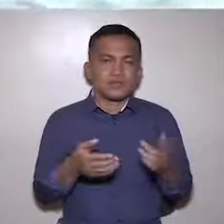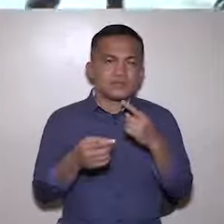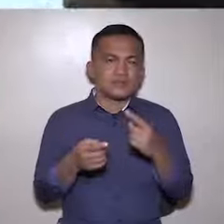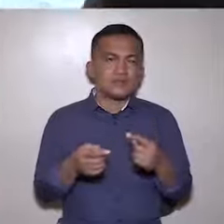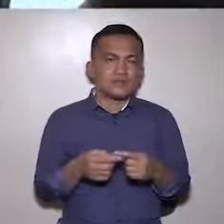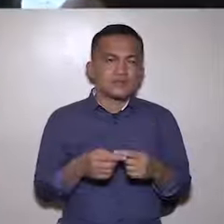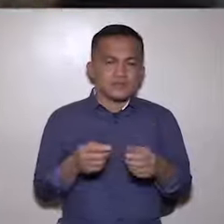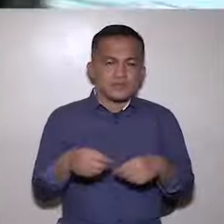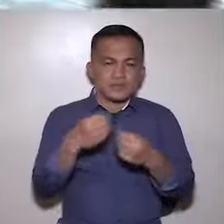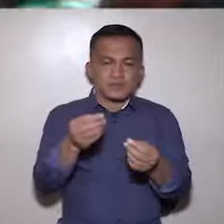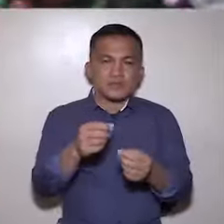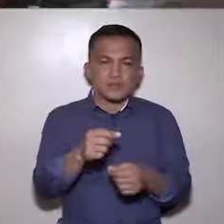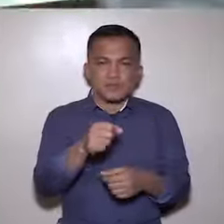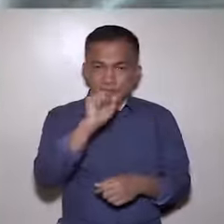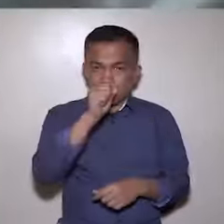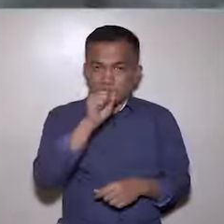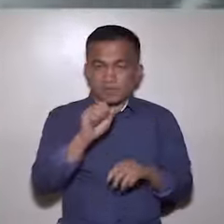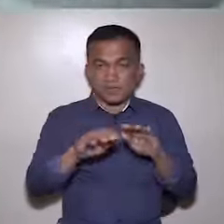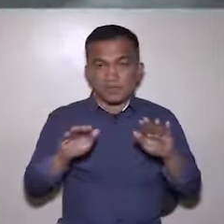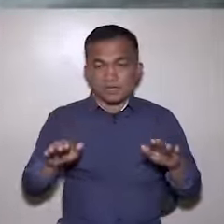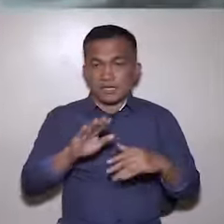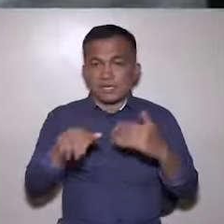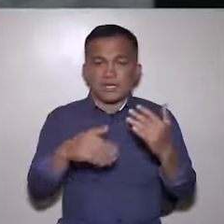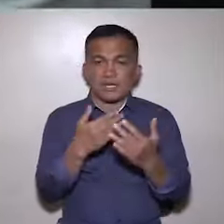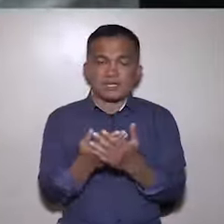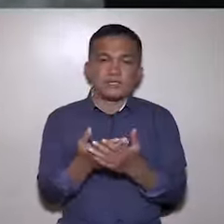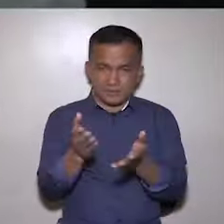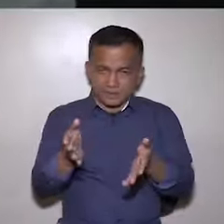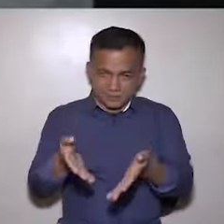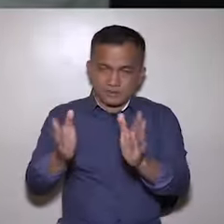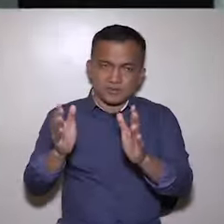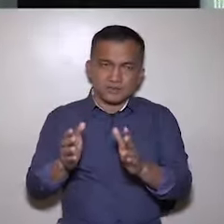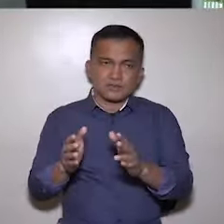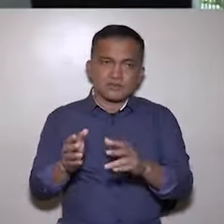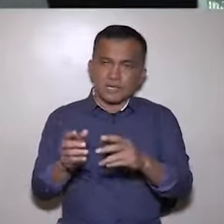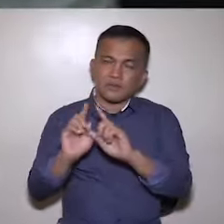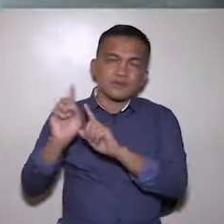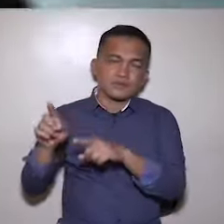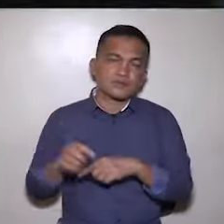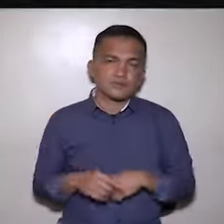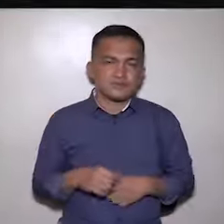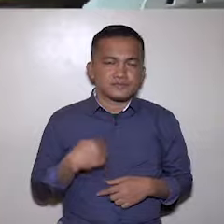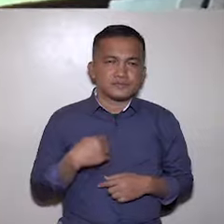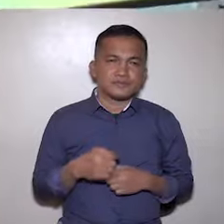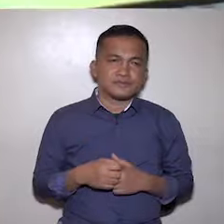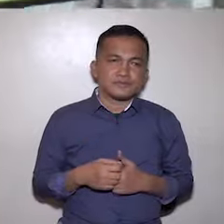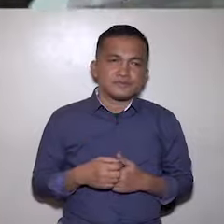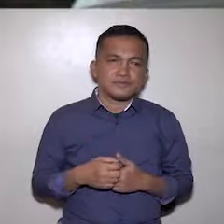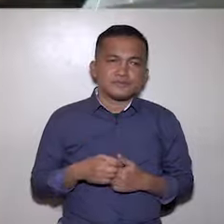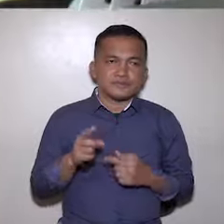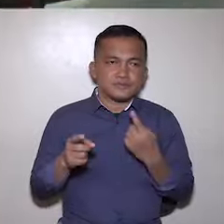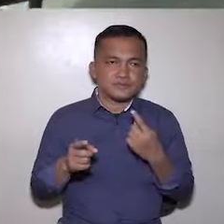Okay, sige. Pagpunin sila dito muna, no? Bigyan mo na mainumin yung mga bata. Lahat sila. Sige po, mag-ano muna ako.